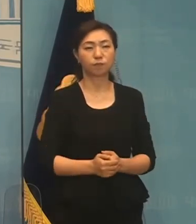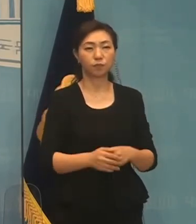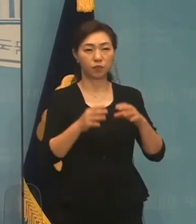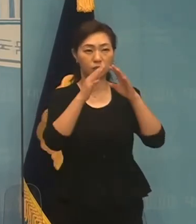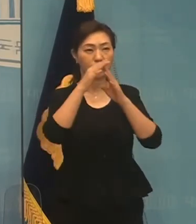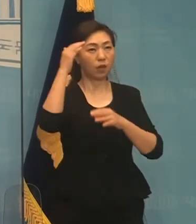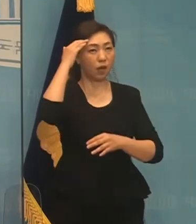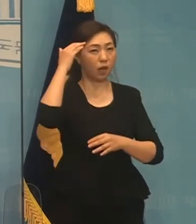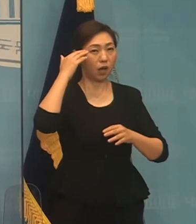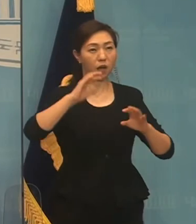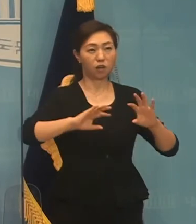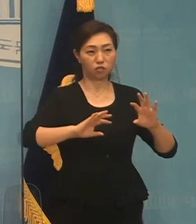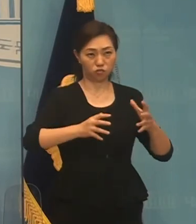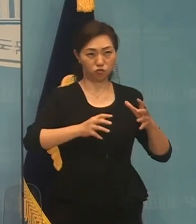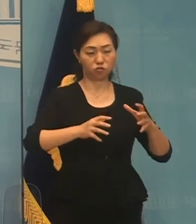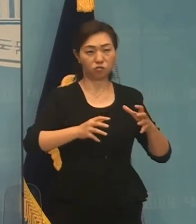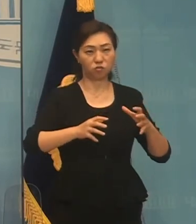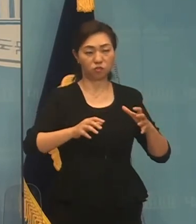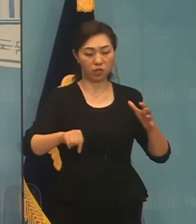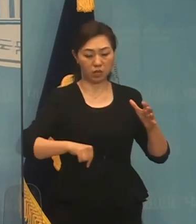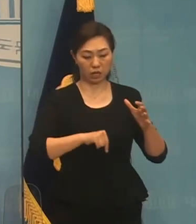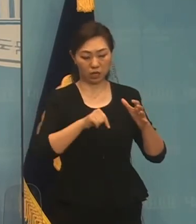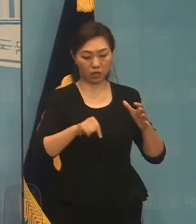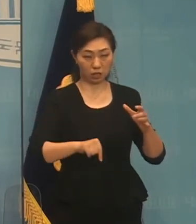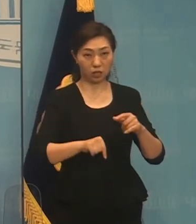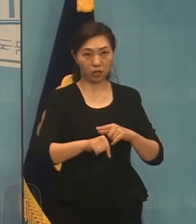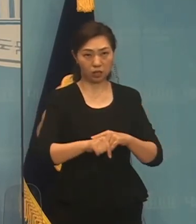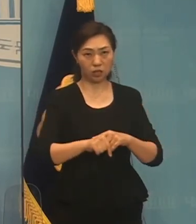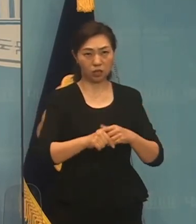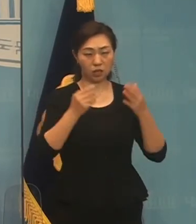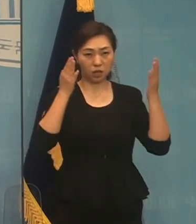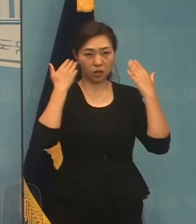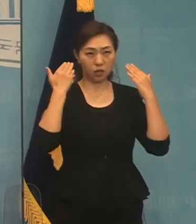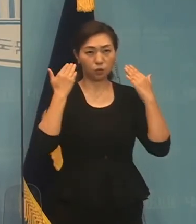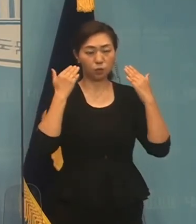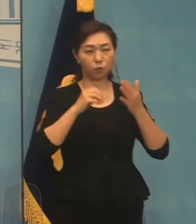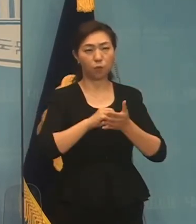대한민국의 학교 등교 시간은